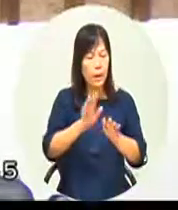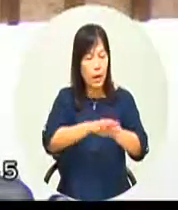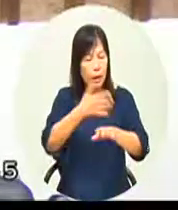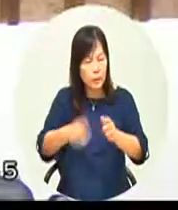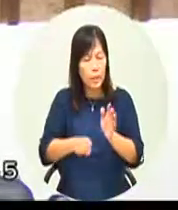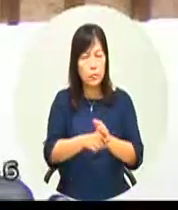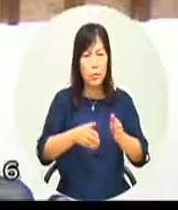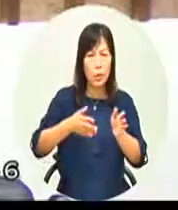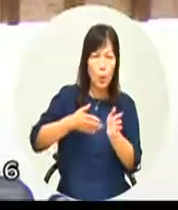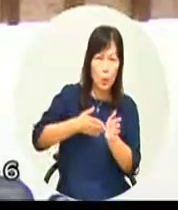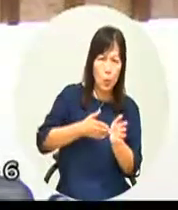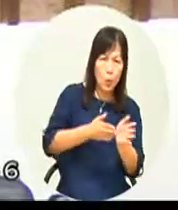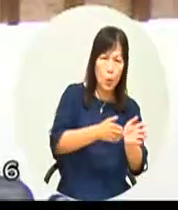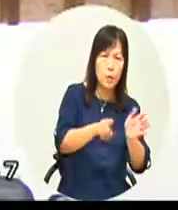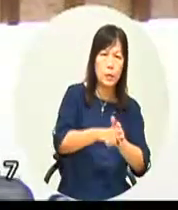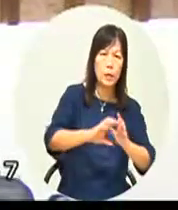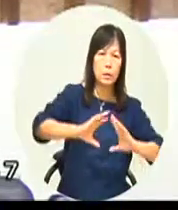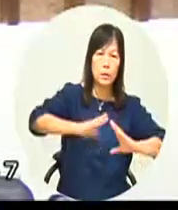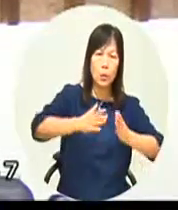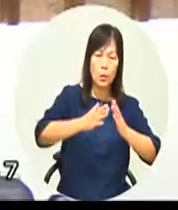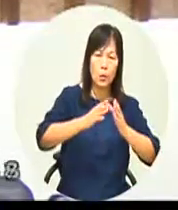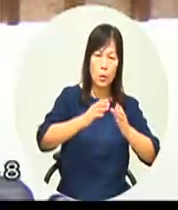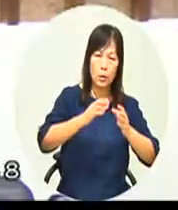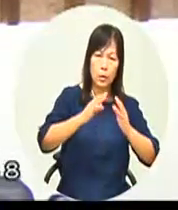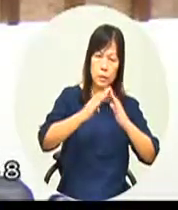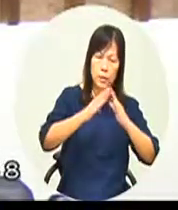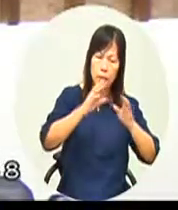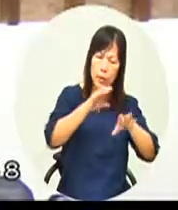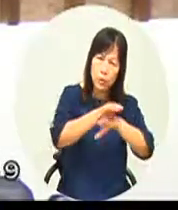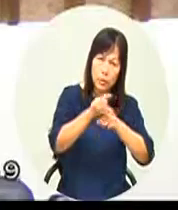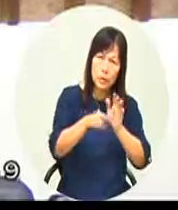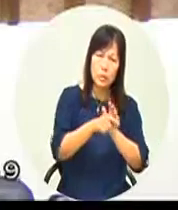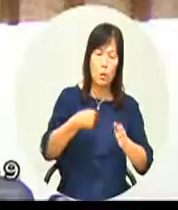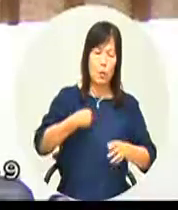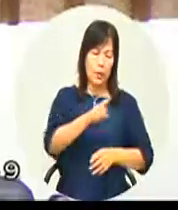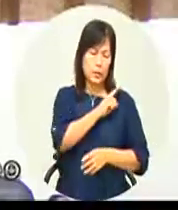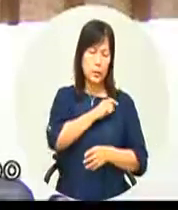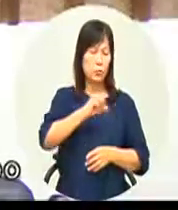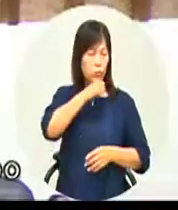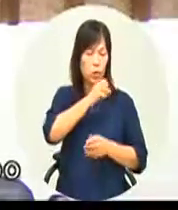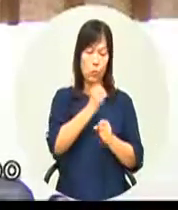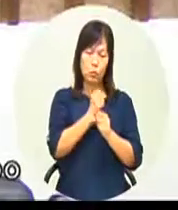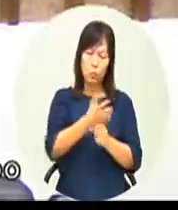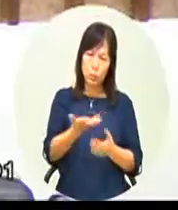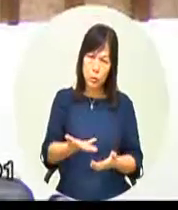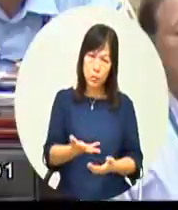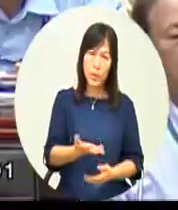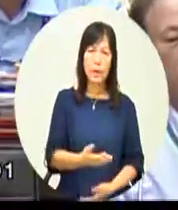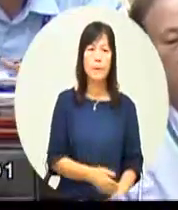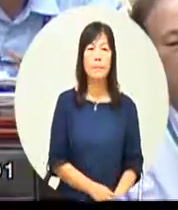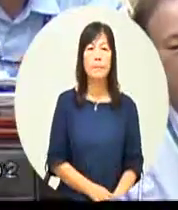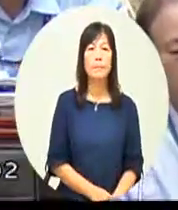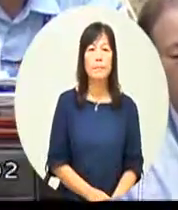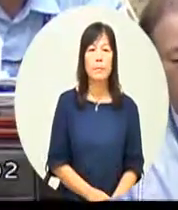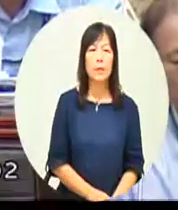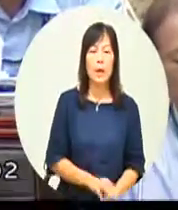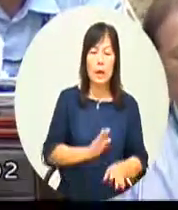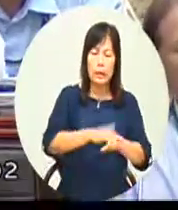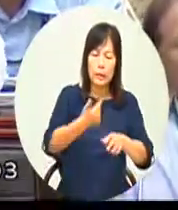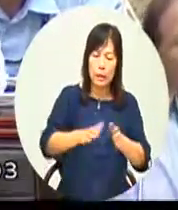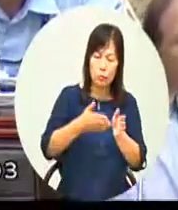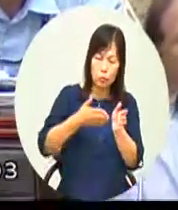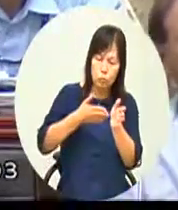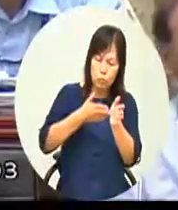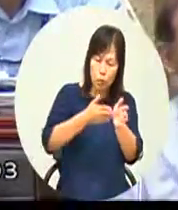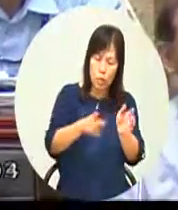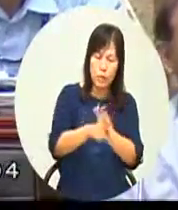轻轨是 国车国造，是不是就是我们台湾的吗？ 淡水的轻轨部分、哦、 是 它不是全